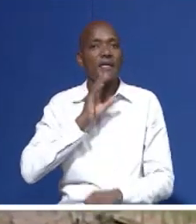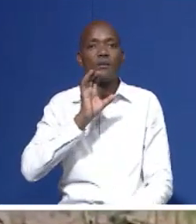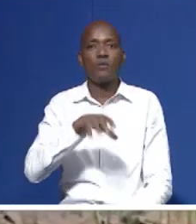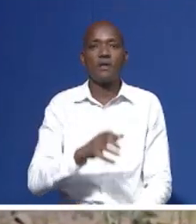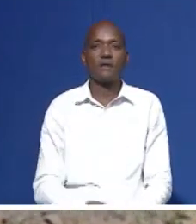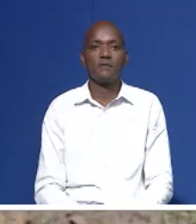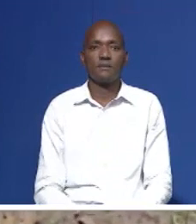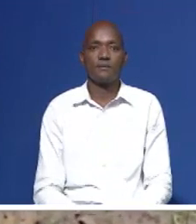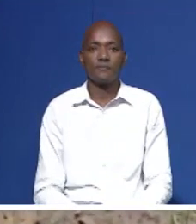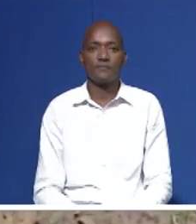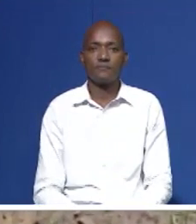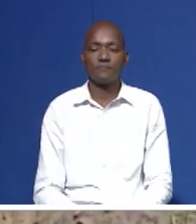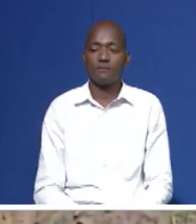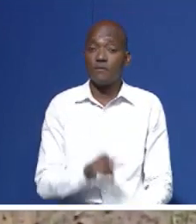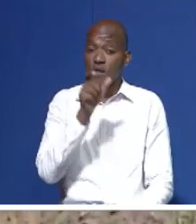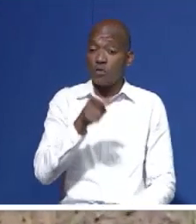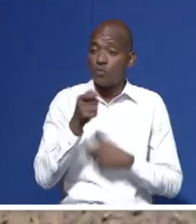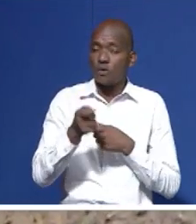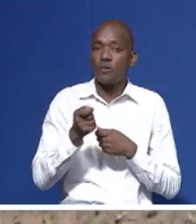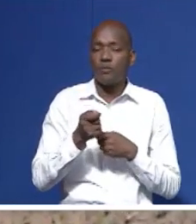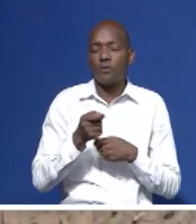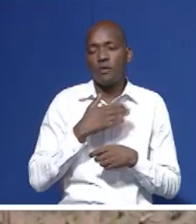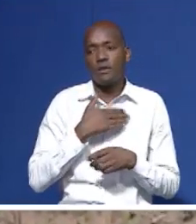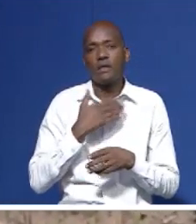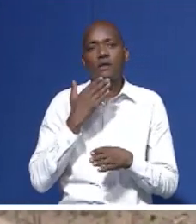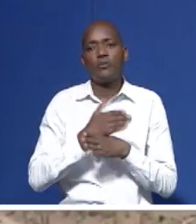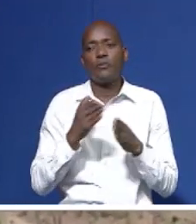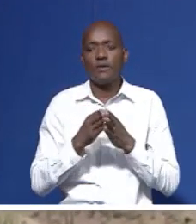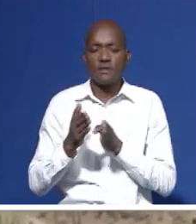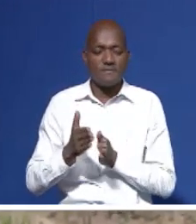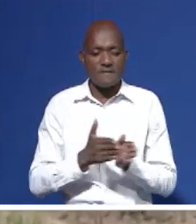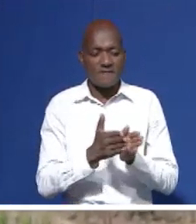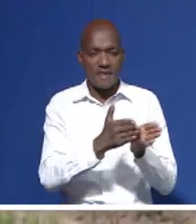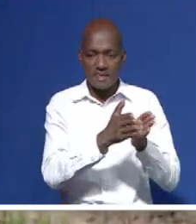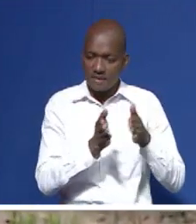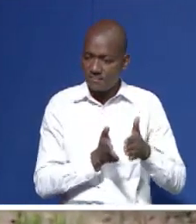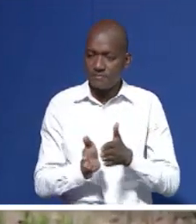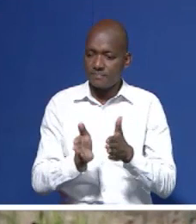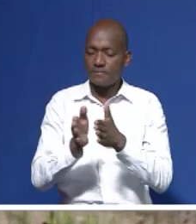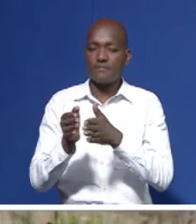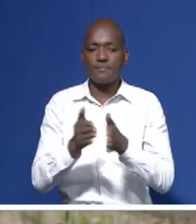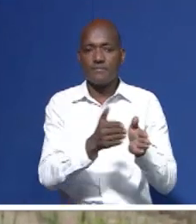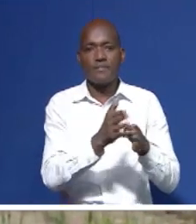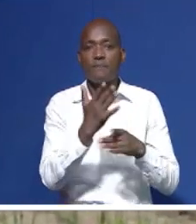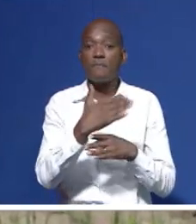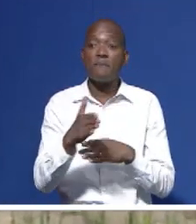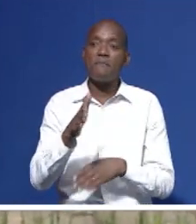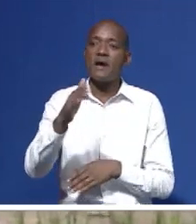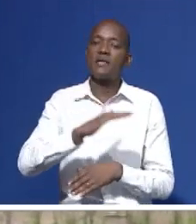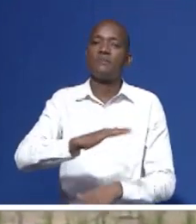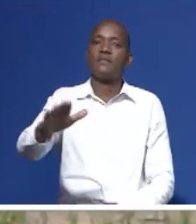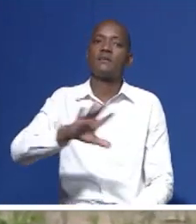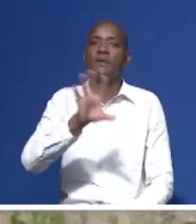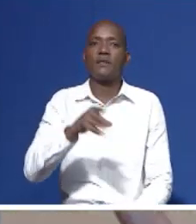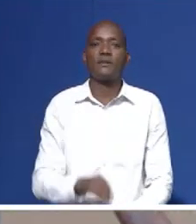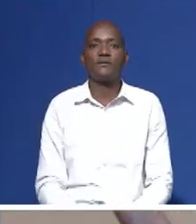Wakulima wa zao hili la mpunga, kilio chao ni ujenzi wa mifereji tu ya kupeleka maji katika mashamba yao. Yaani ni kwamba